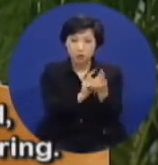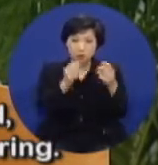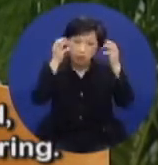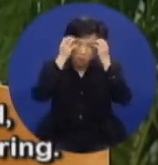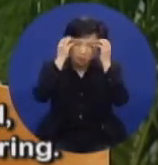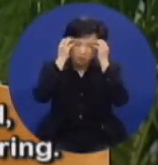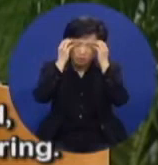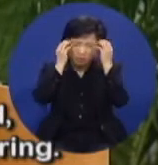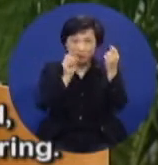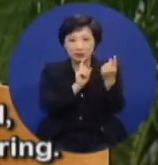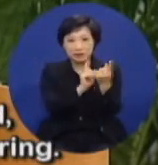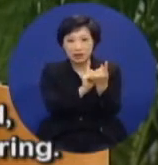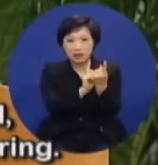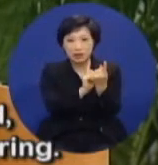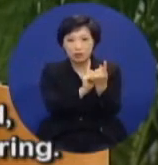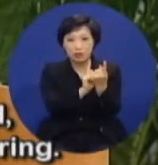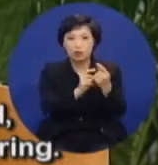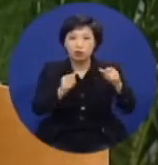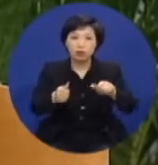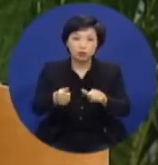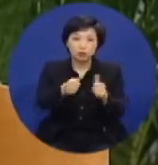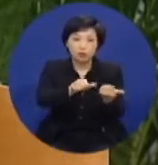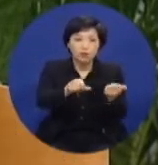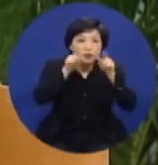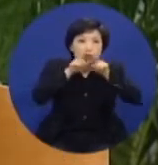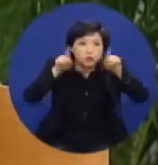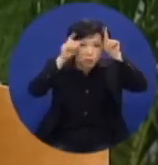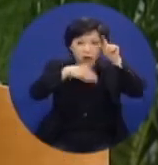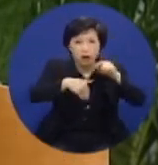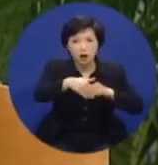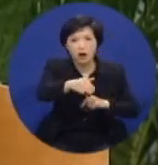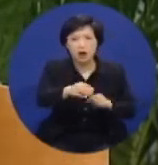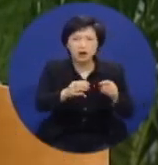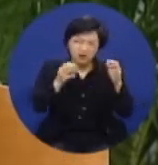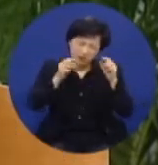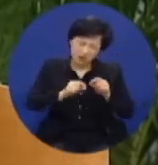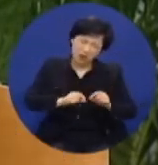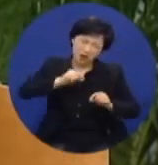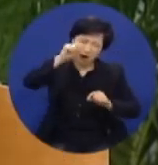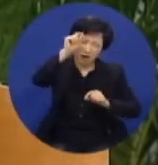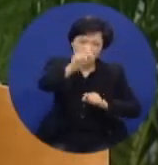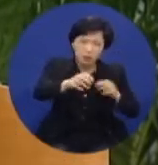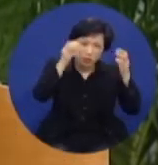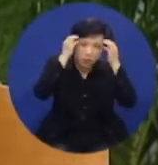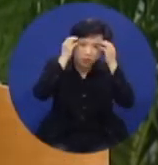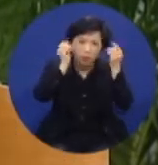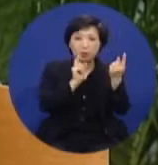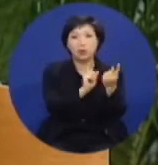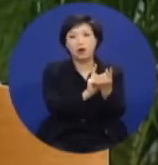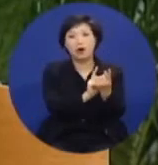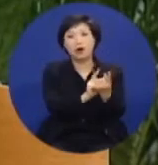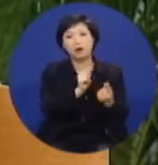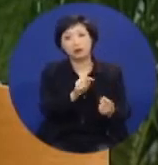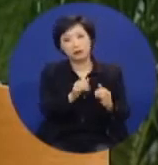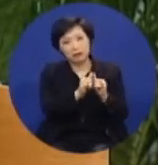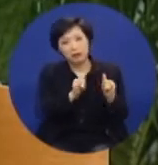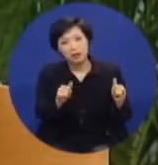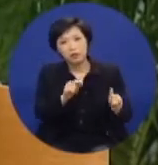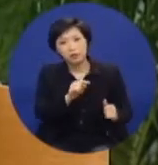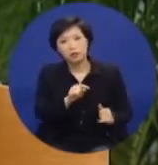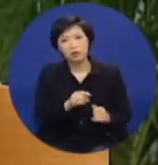고통당하고 조금은 지옥에 가 줘 우리 고통 당하는 사람들